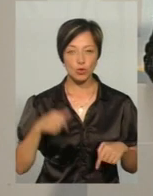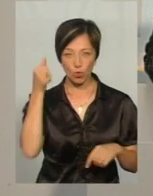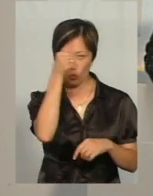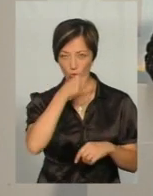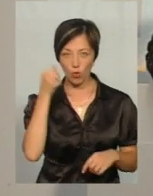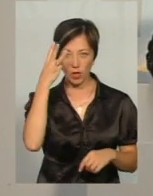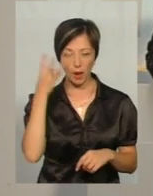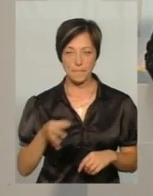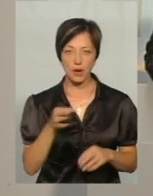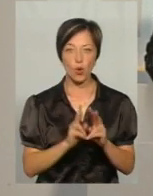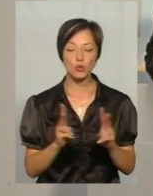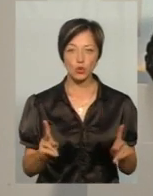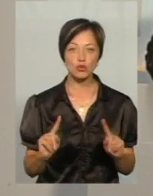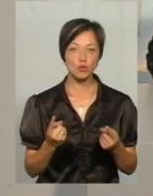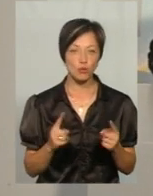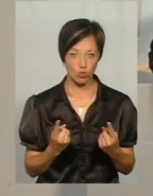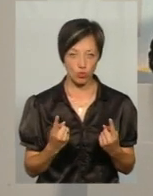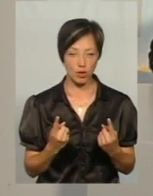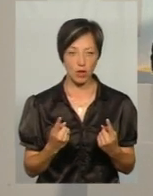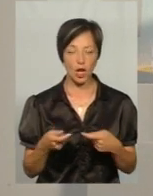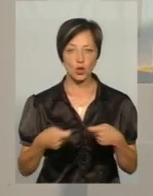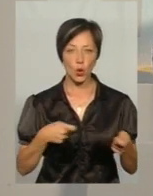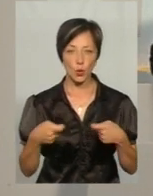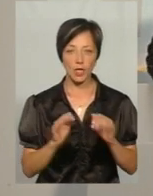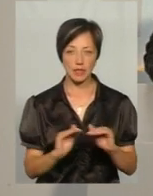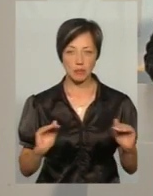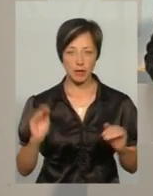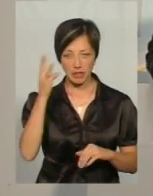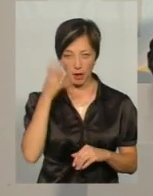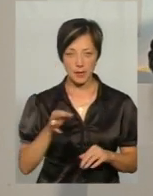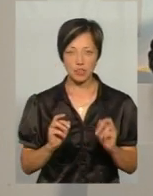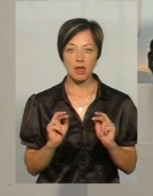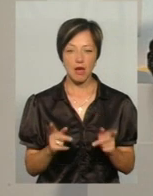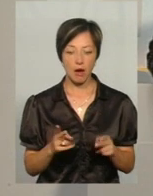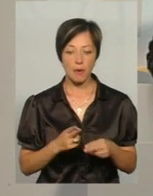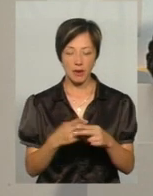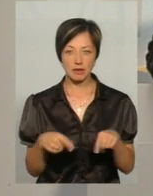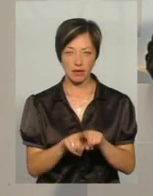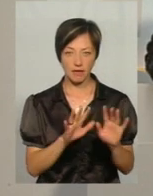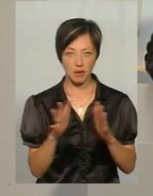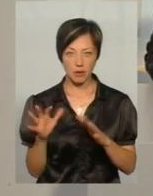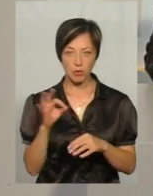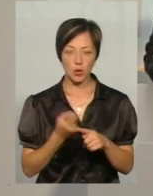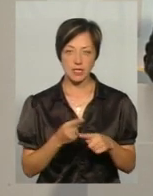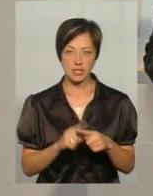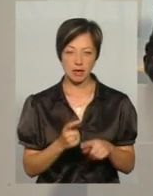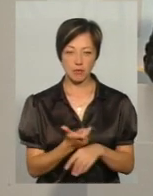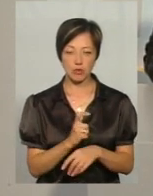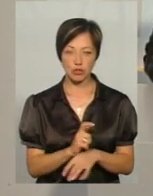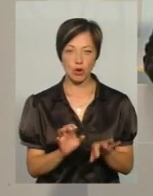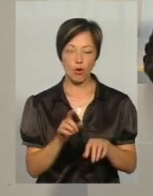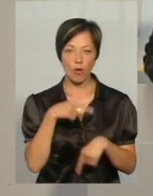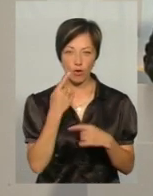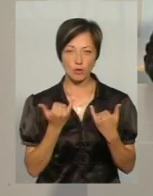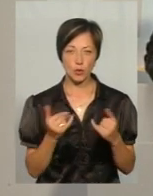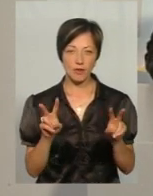на Хмельниччині. Хто і чому торгує дітьми на Хмельниччині і як попередити такі випадки, про це і більше говоримо